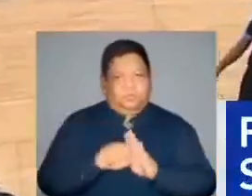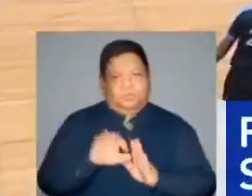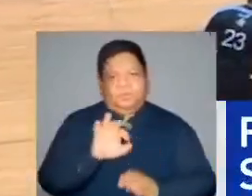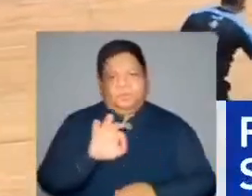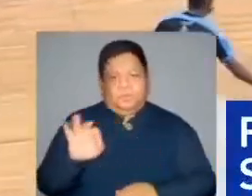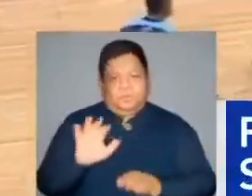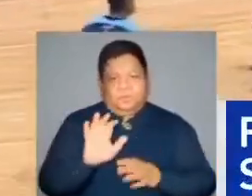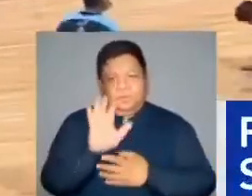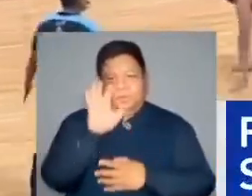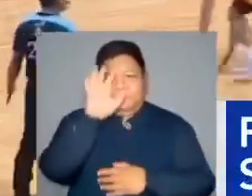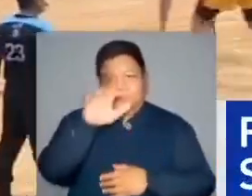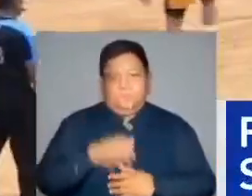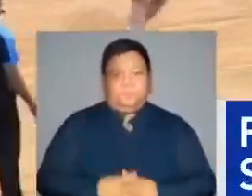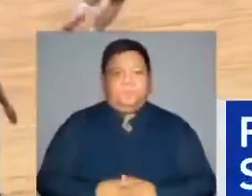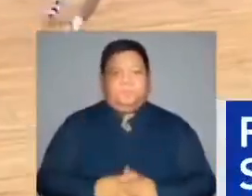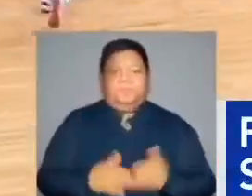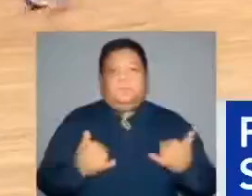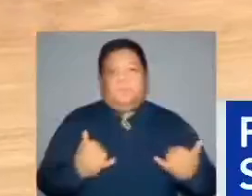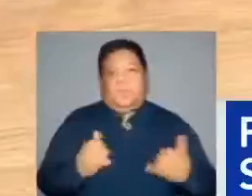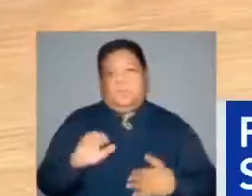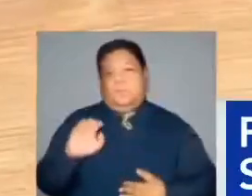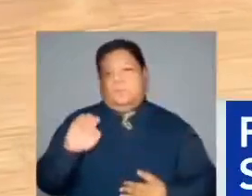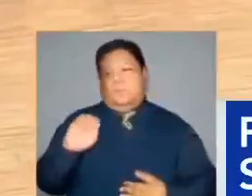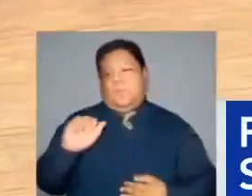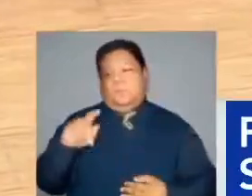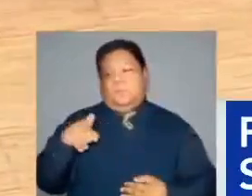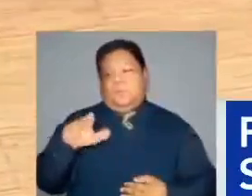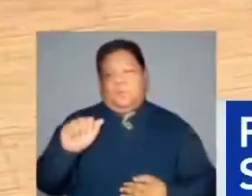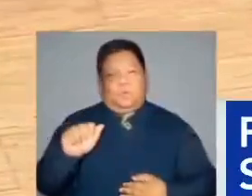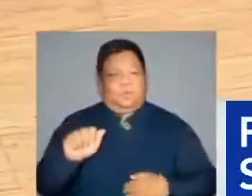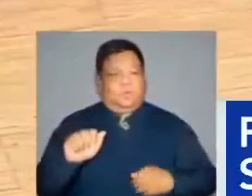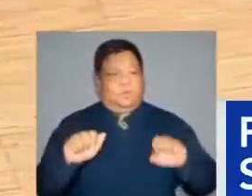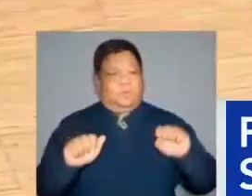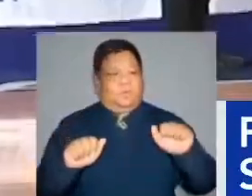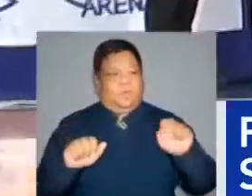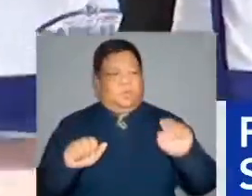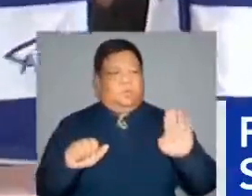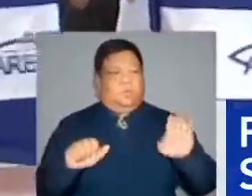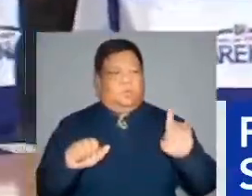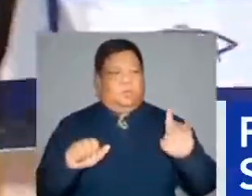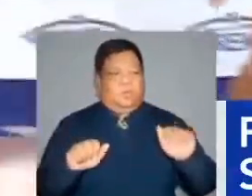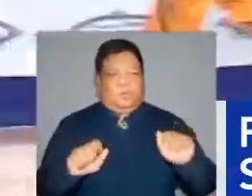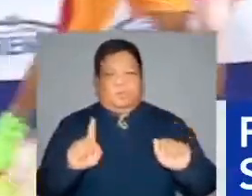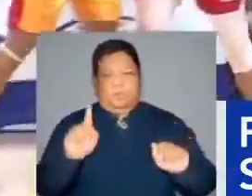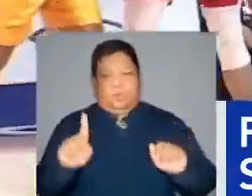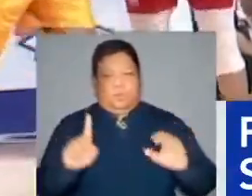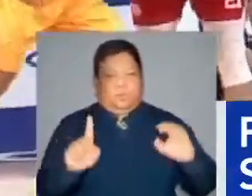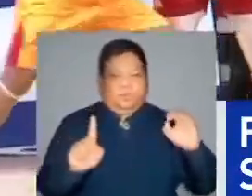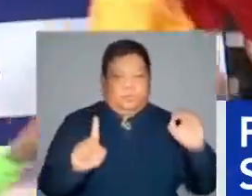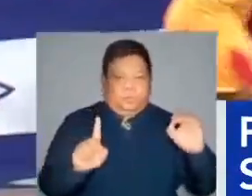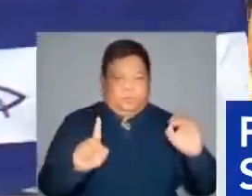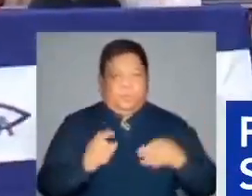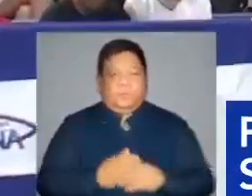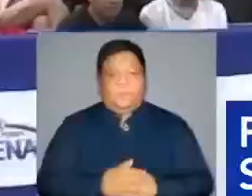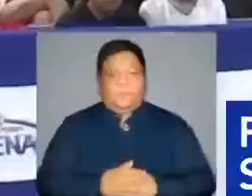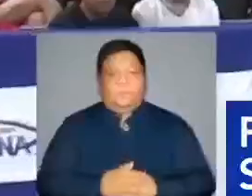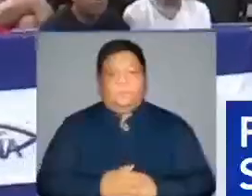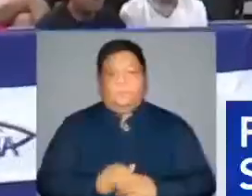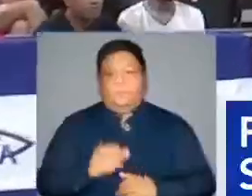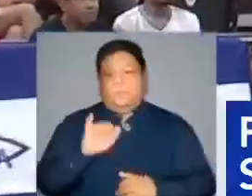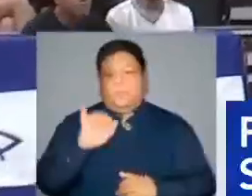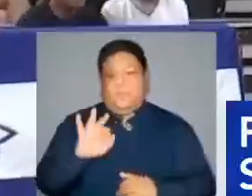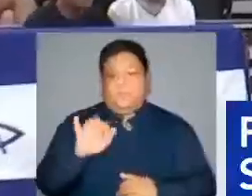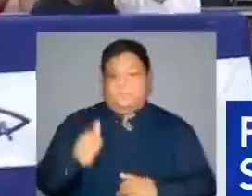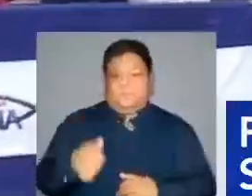Mapua Cardinals laban sa San Beda Red Lions. Ang standing 1-0. Sakaling manalo ang Cardinals sa Game 2, sila na